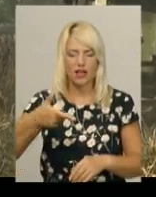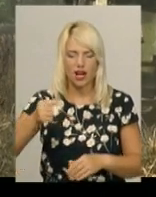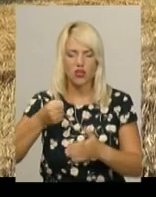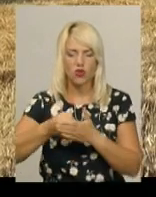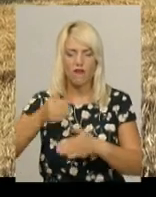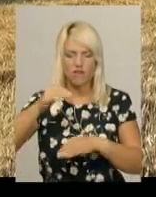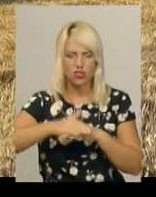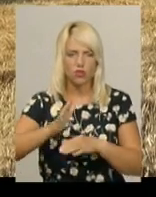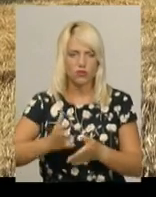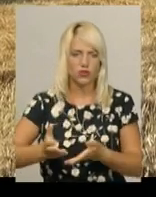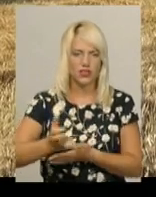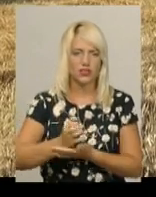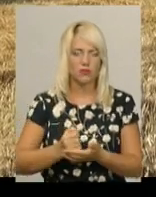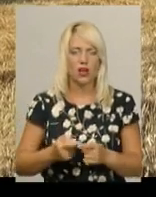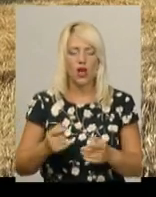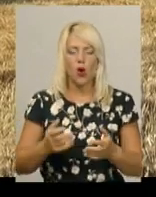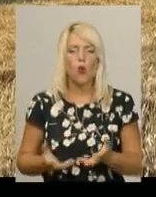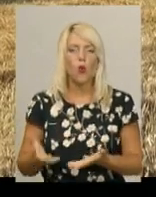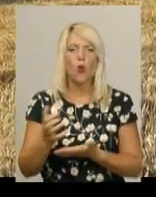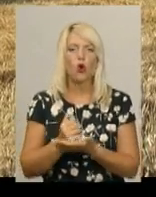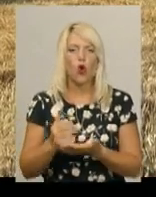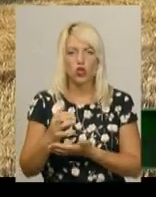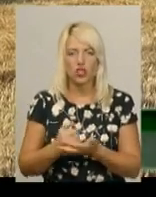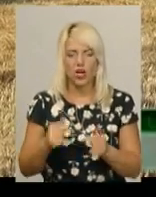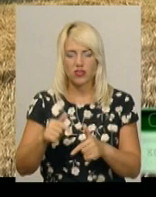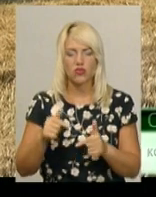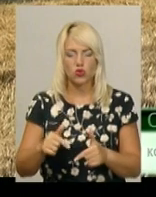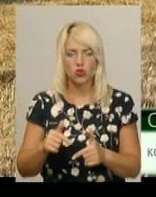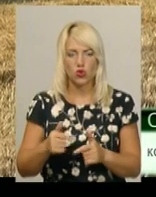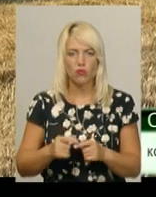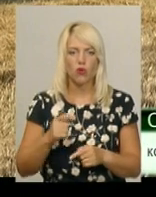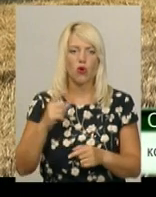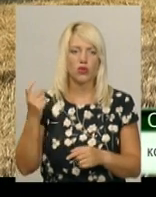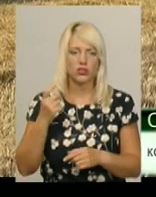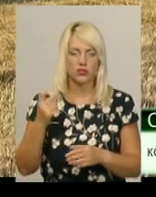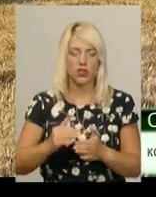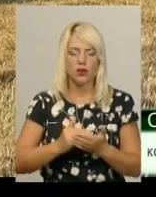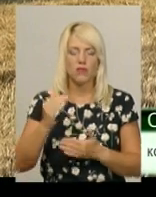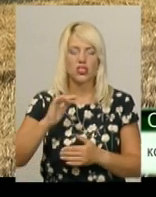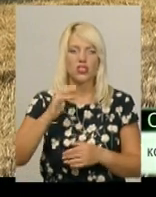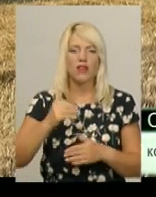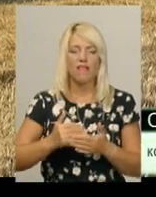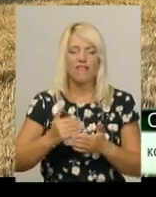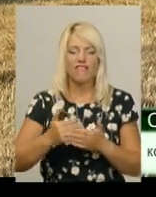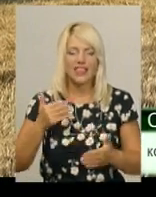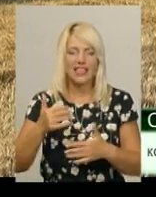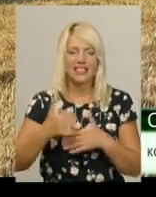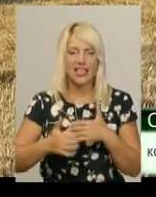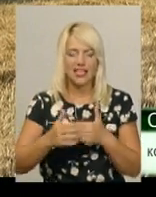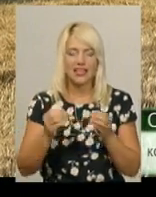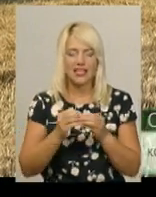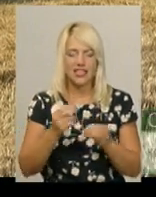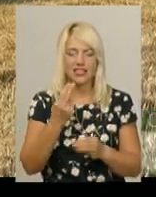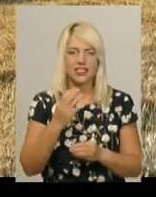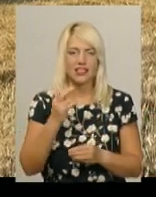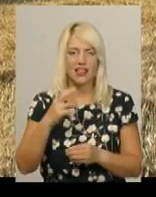молотити. Урожайність пшениці в цьому господарстві в селі Великій Орлинці Красилівського району вища від середнього в області – до 70 центрів з